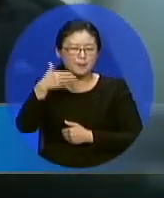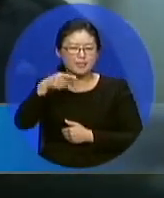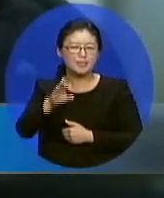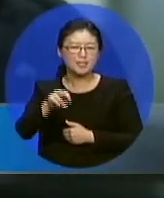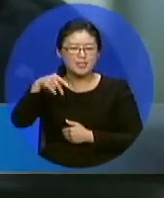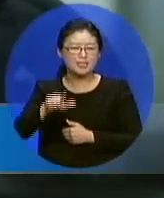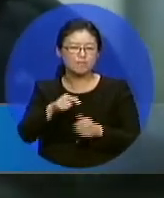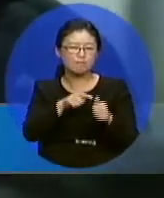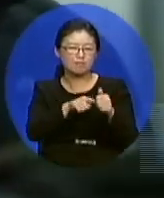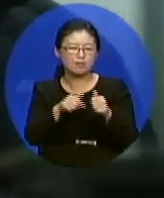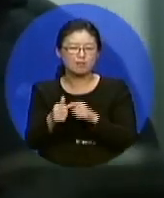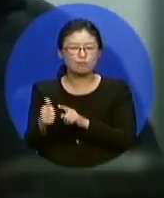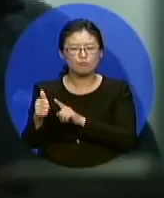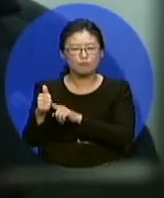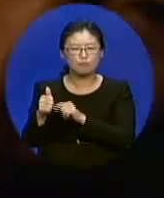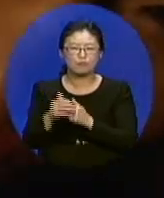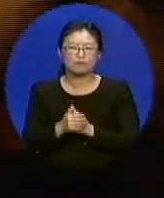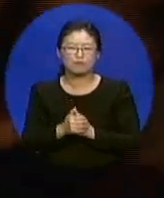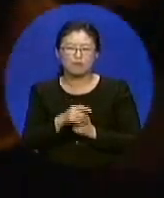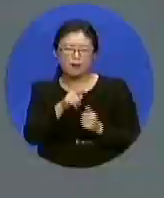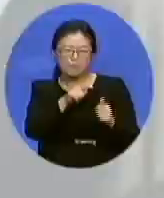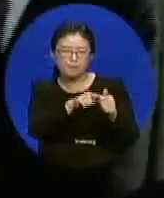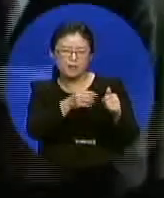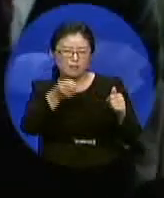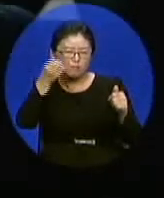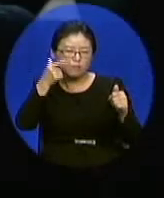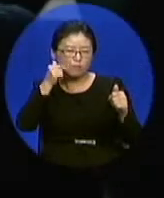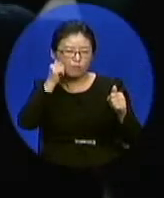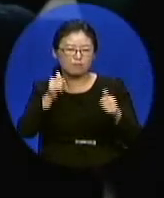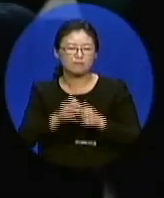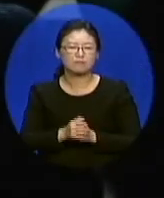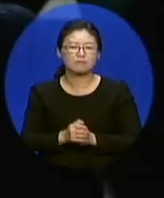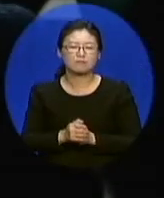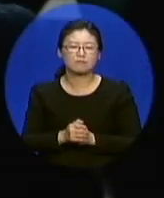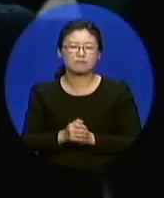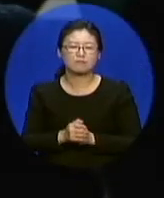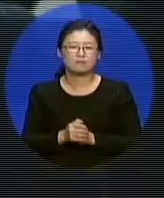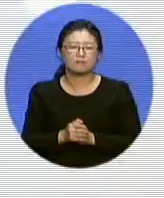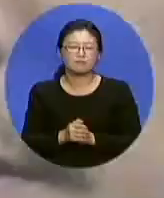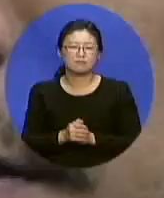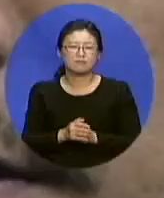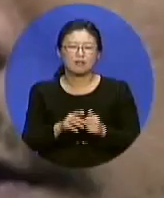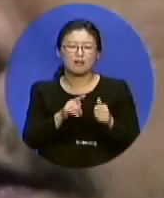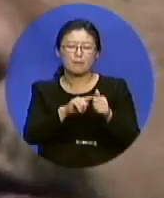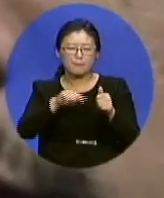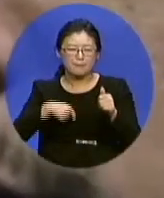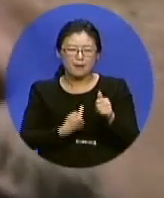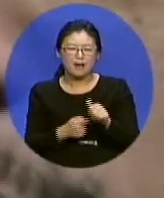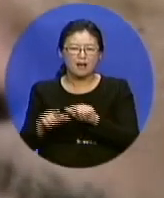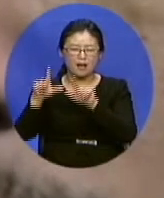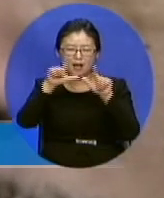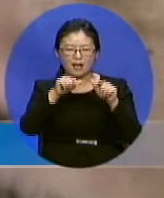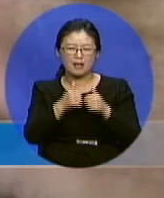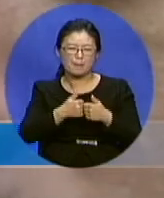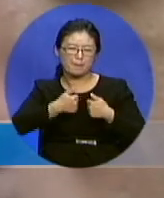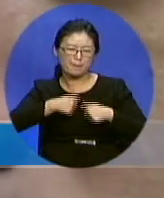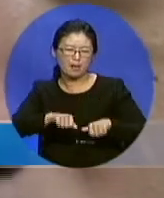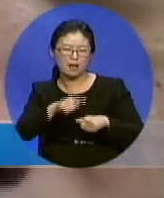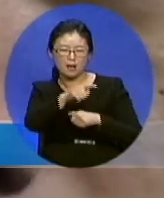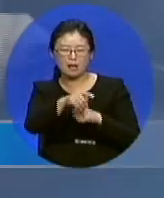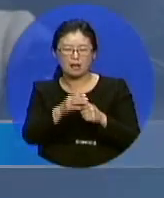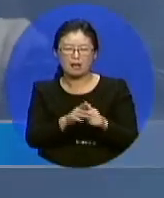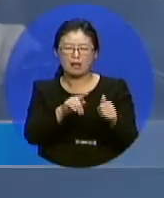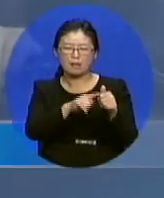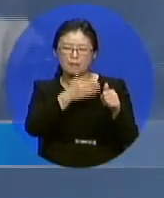비해 준석은 단 하루도 그를 잊을 수 없었는데요. 준석은 자신의 삶을 망가뜨린 창식이